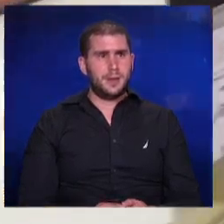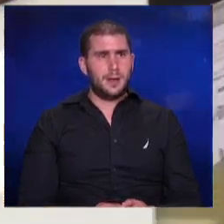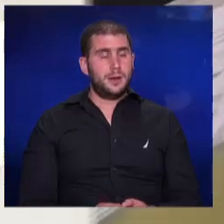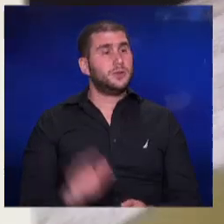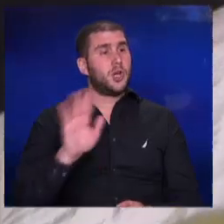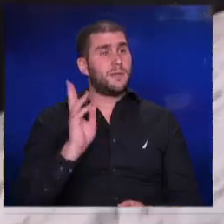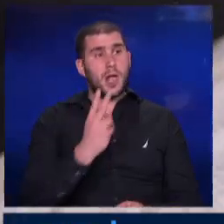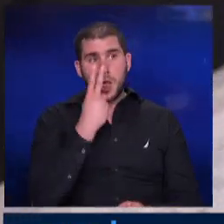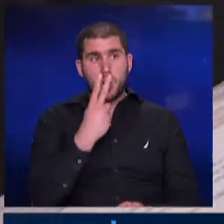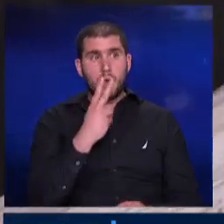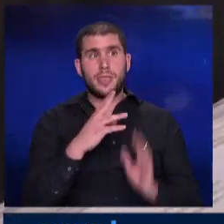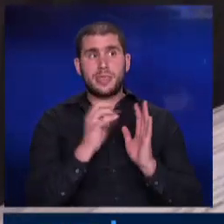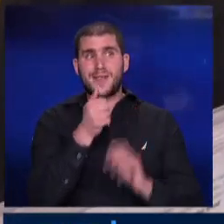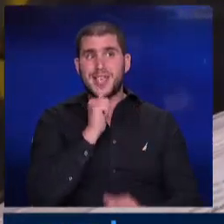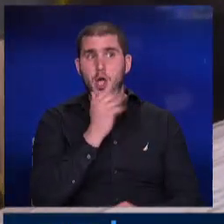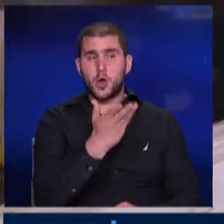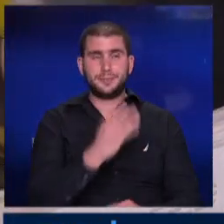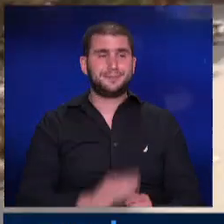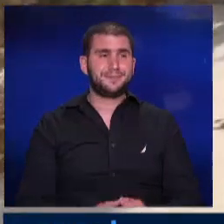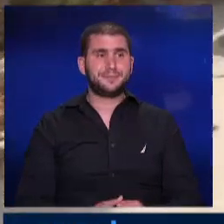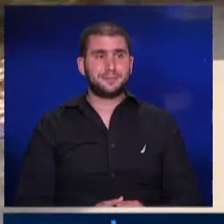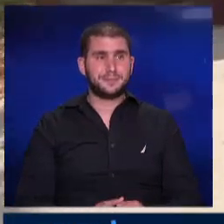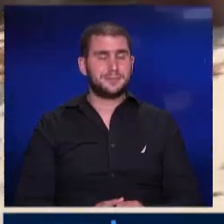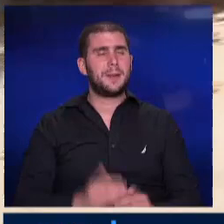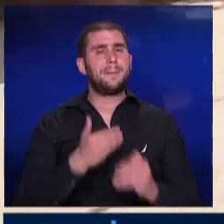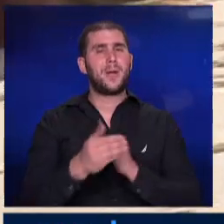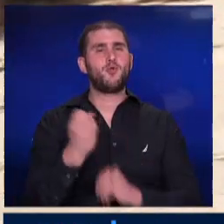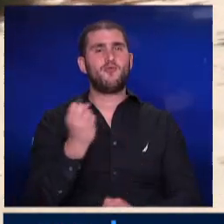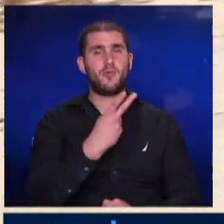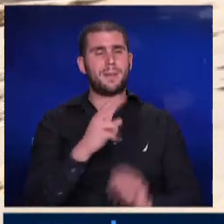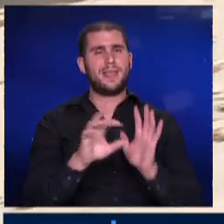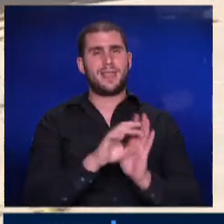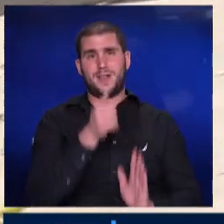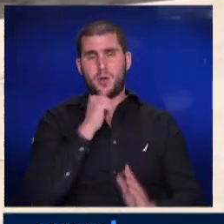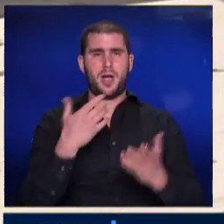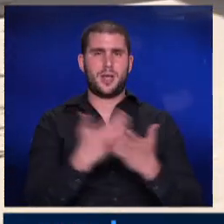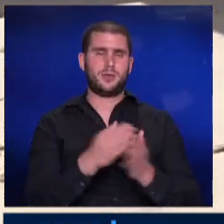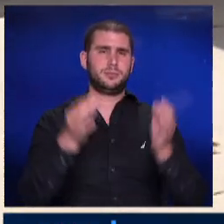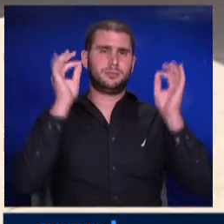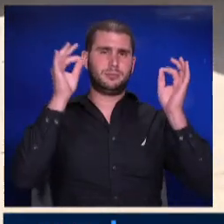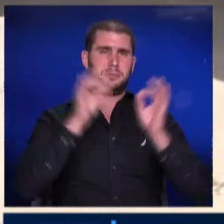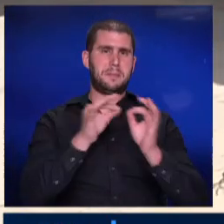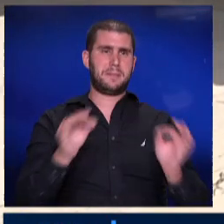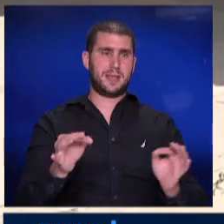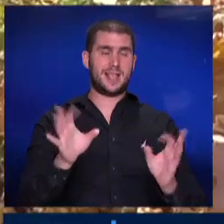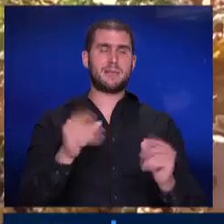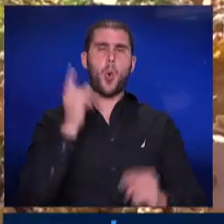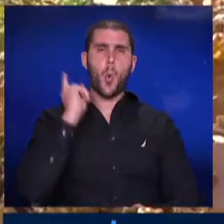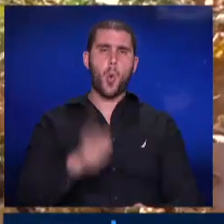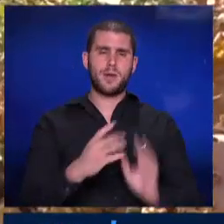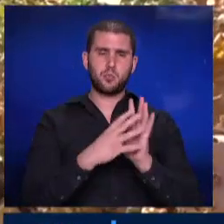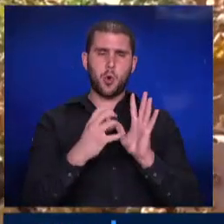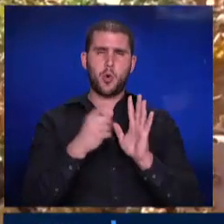אהלן, אפשר לראות תו ירוק, בבקשה? בעיקוב של שבועיים, התו הירוק החדש נכנס היום רשמית לתוקף, ואיתו החובה לסרוק את